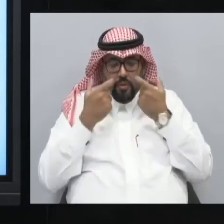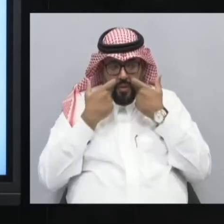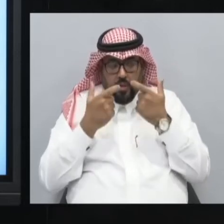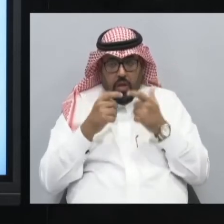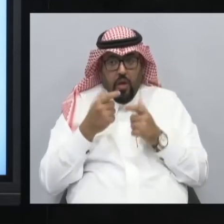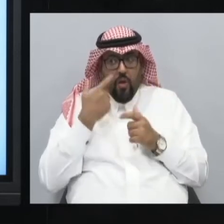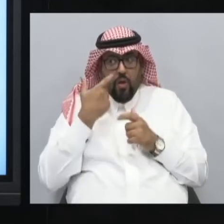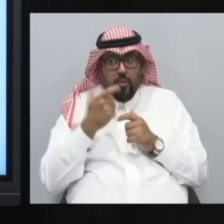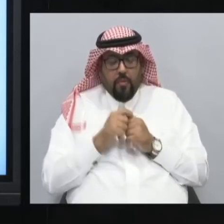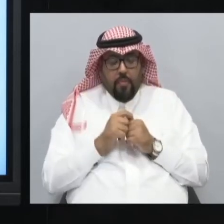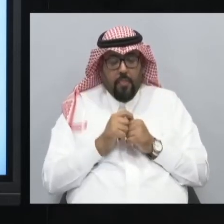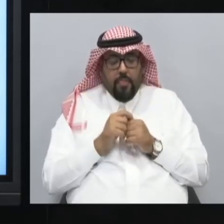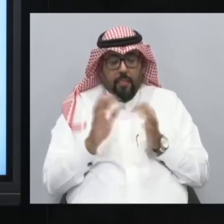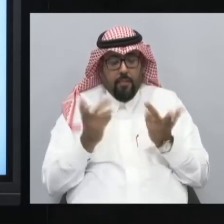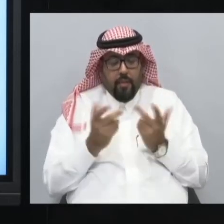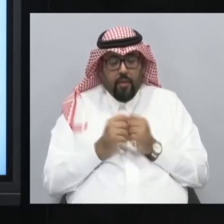وانتباه؟ ما هي هذه الخطوة؟